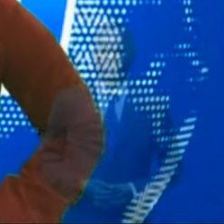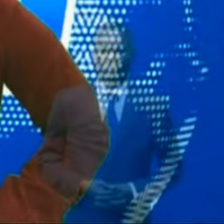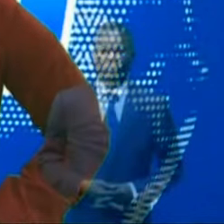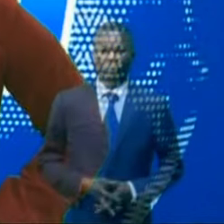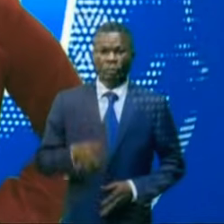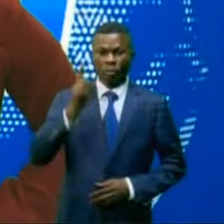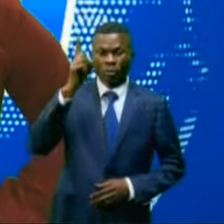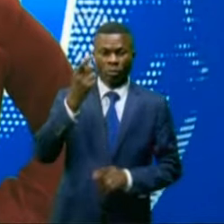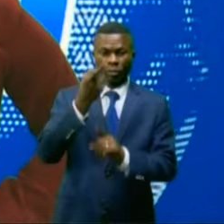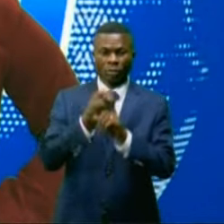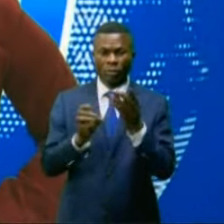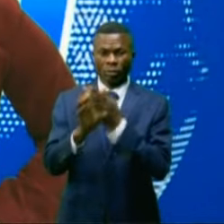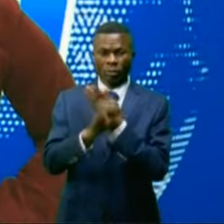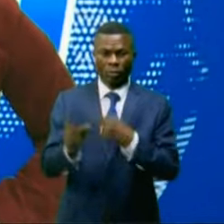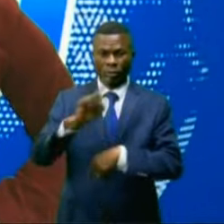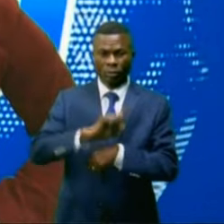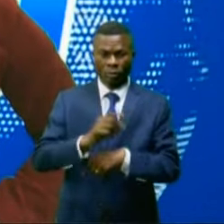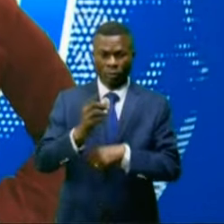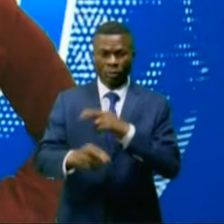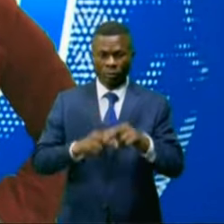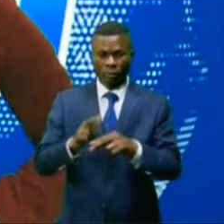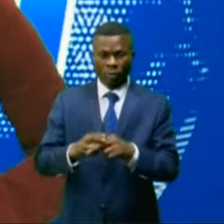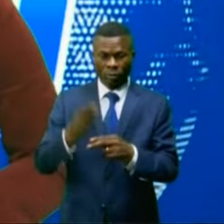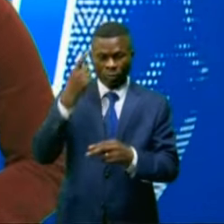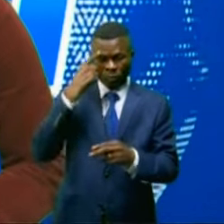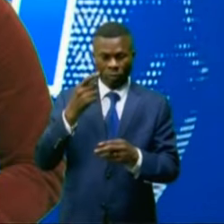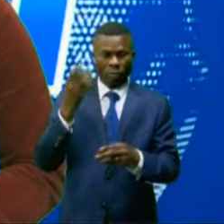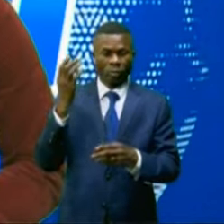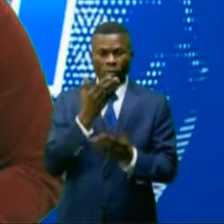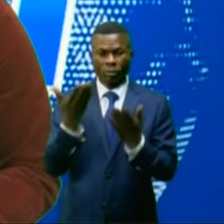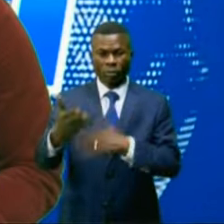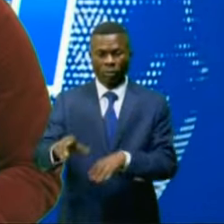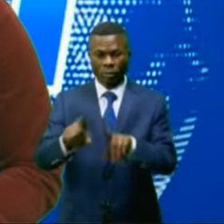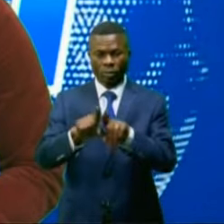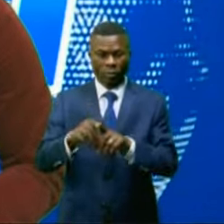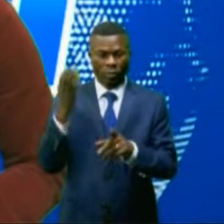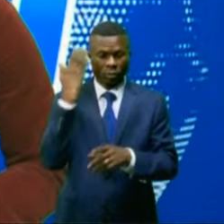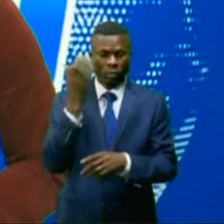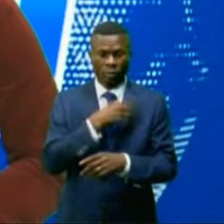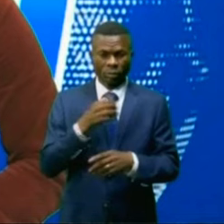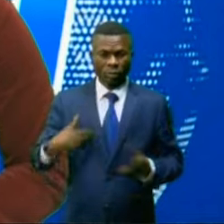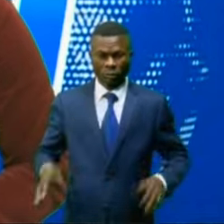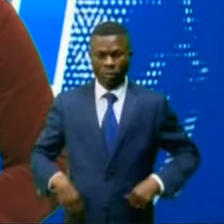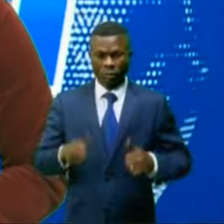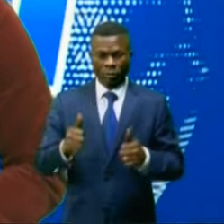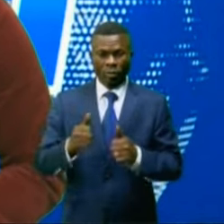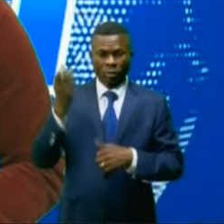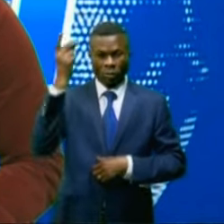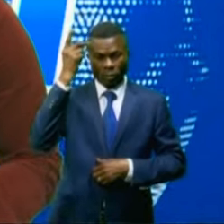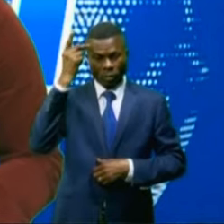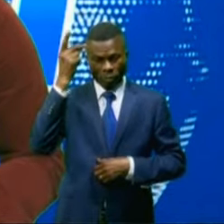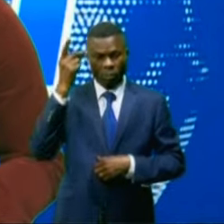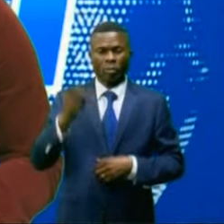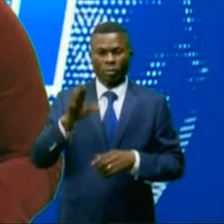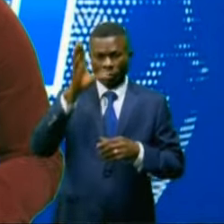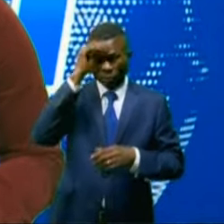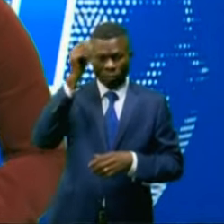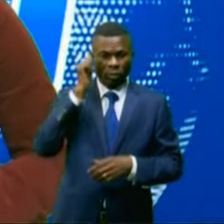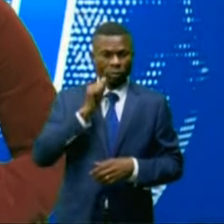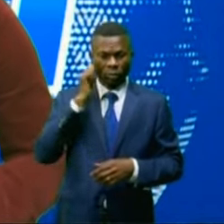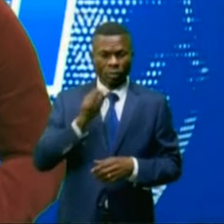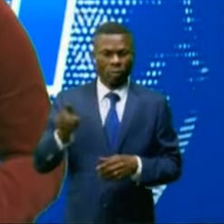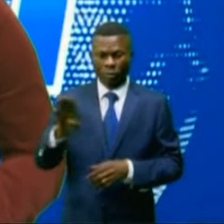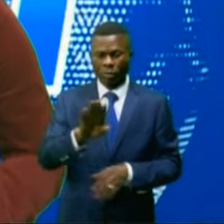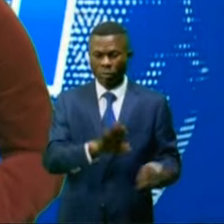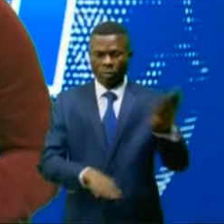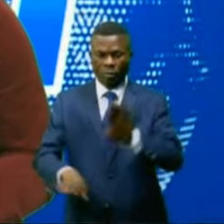1er août, journée nationale dédiée aux morts et parents vivants, les Quinoises et Quinois se sont rendus dans différents cimetières pour nettoyer